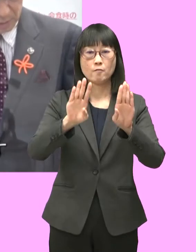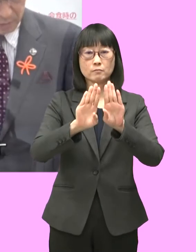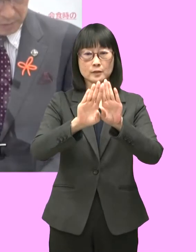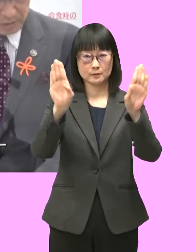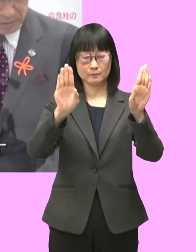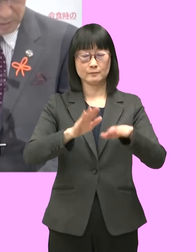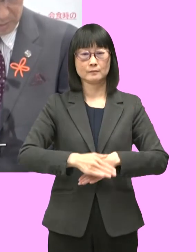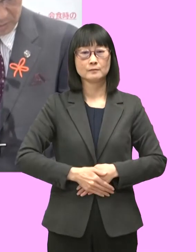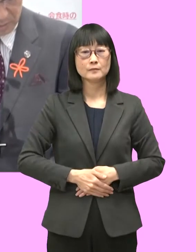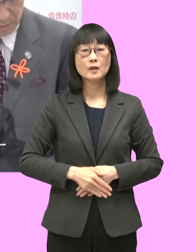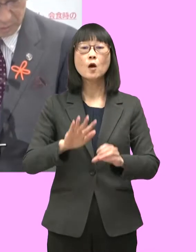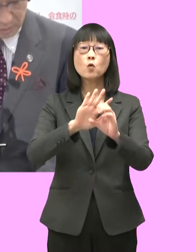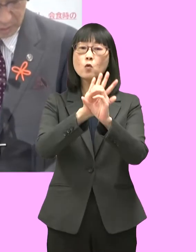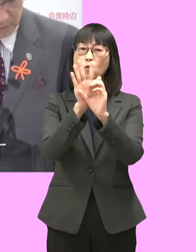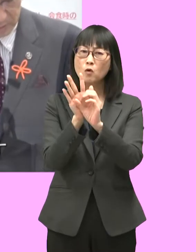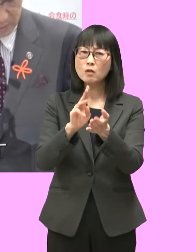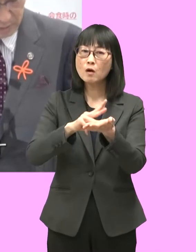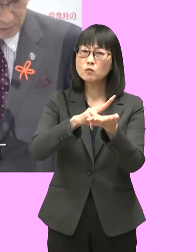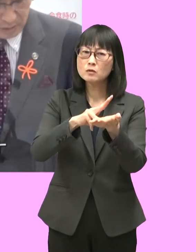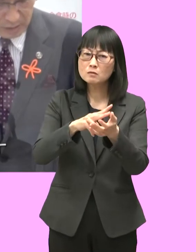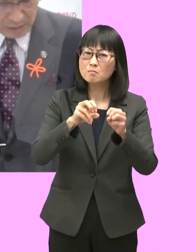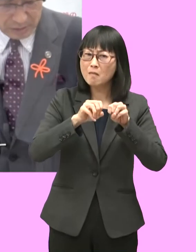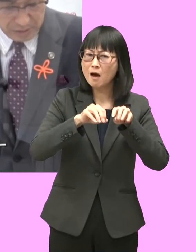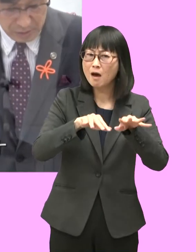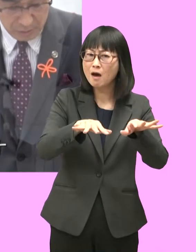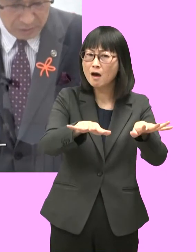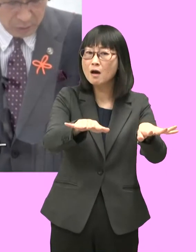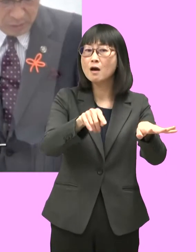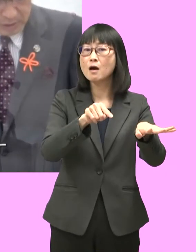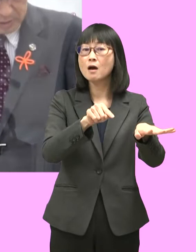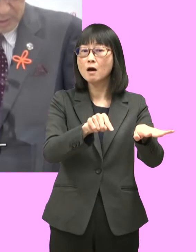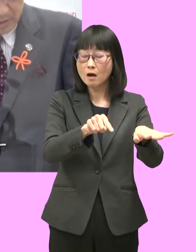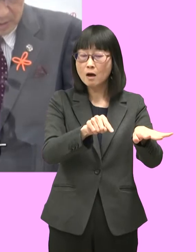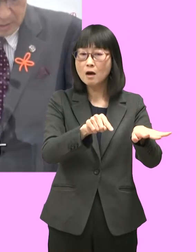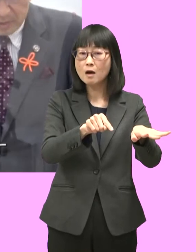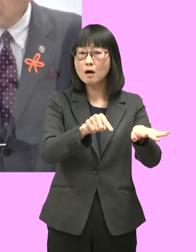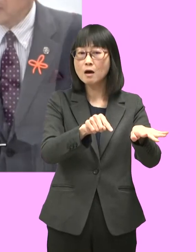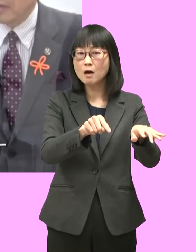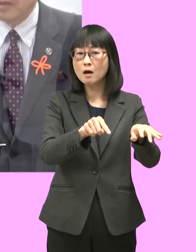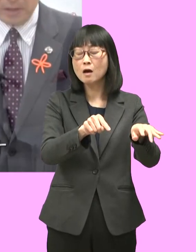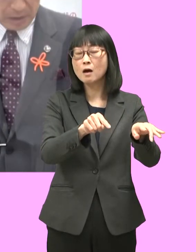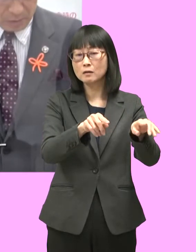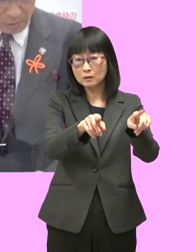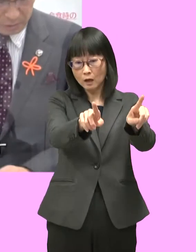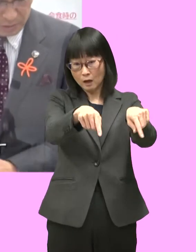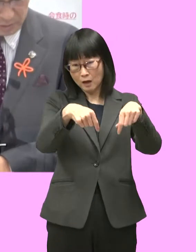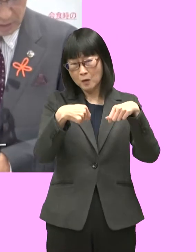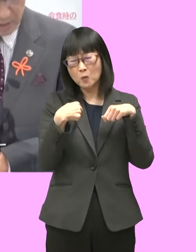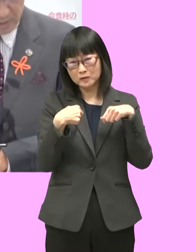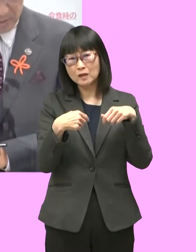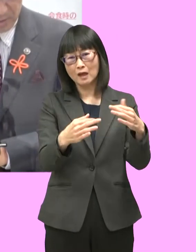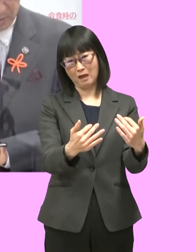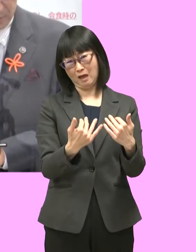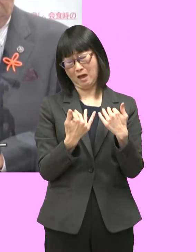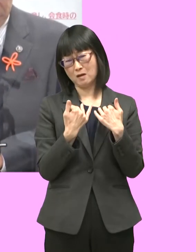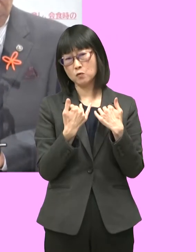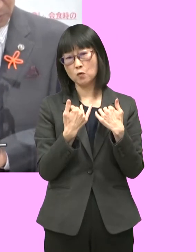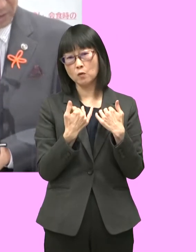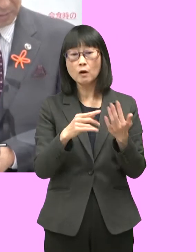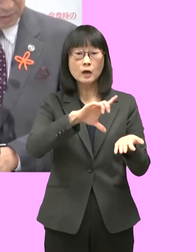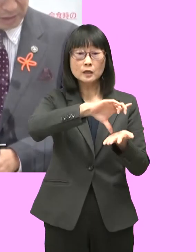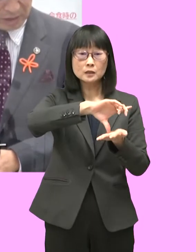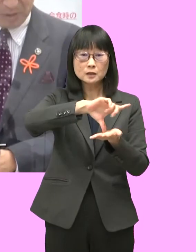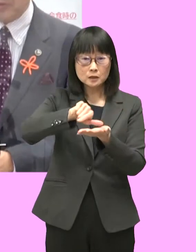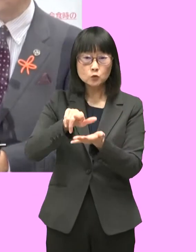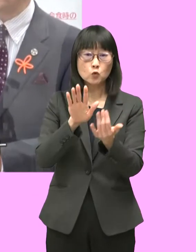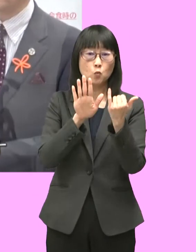新型コロナウイルスのこの感染症に伴ってですね、例年多くの地区で開催されている地区防災